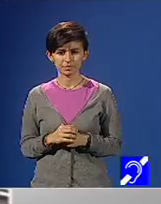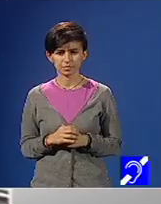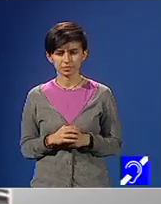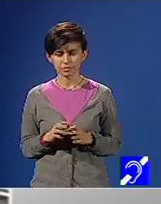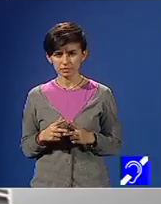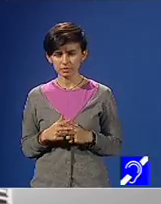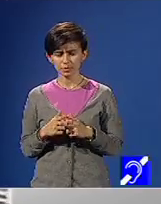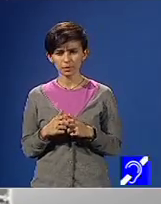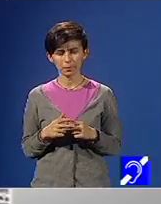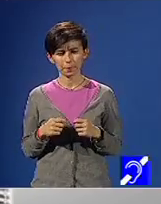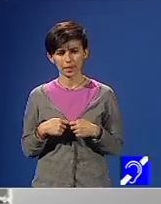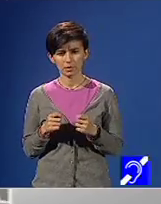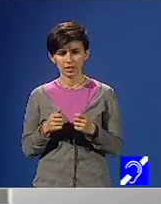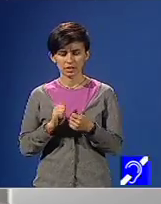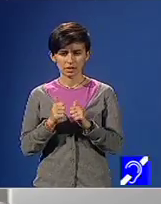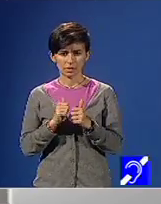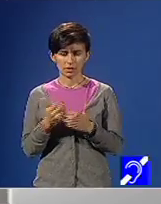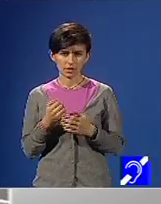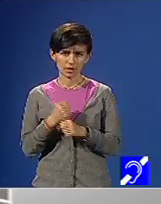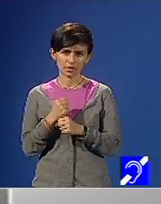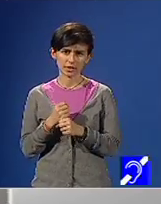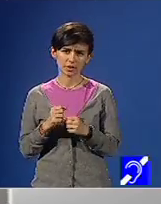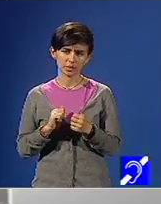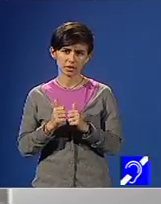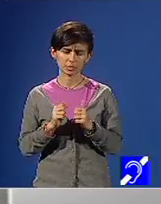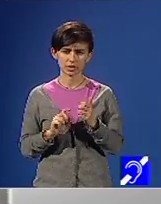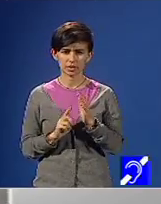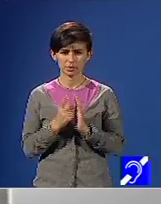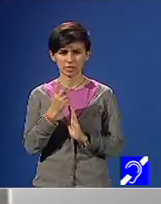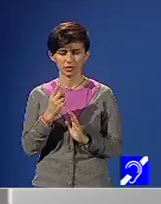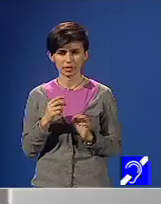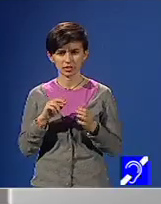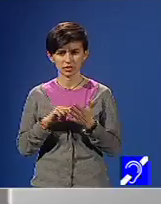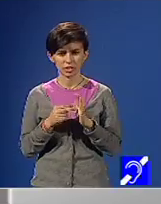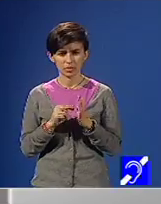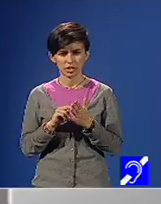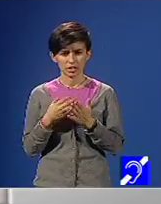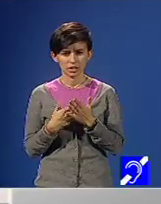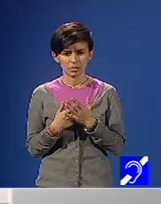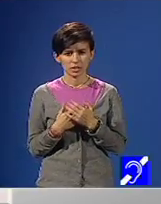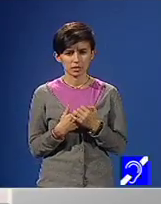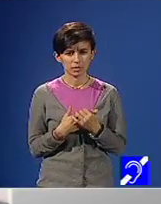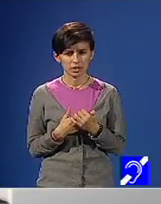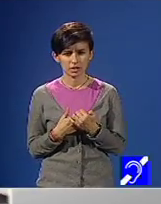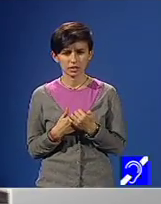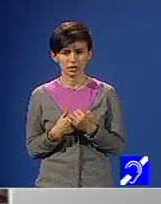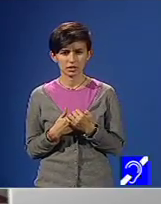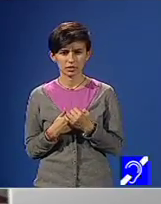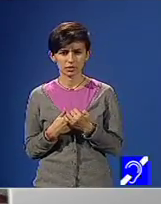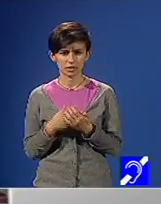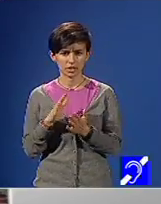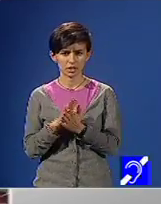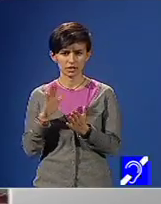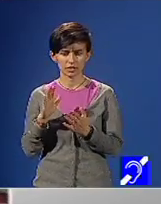toți sportivii care facem sport de performanță și ne pregătim pentru calificările din